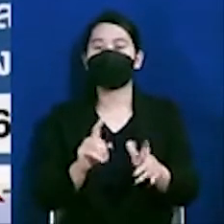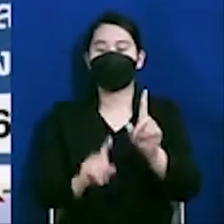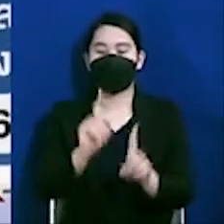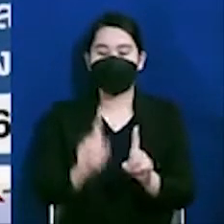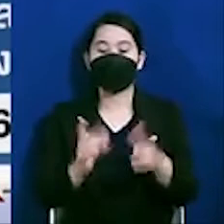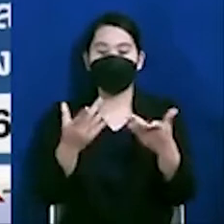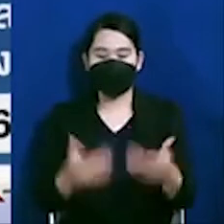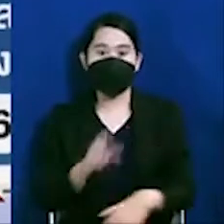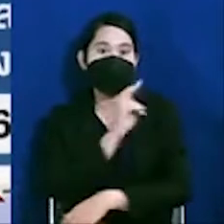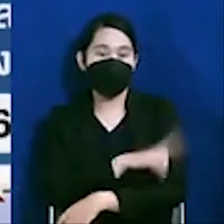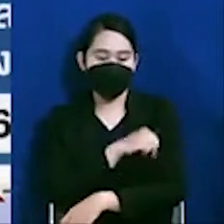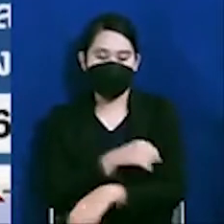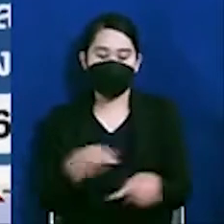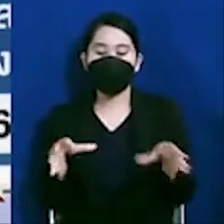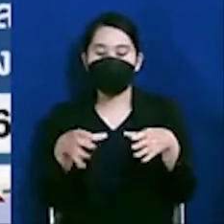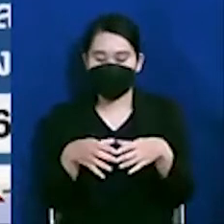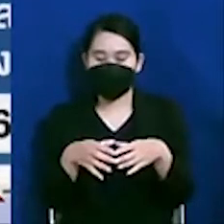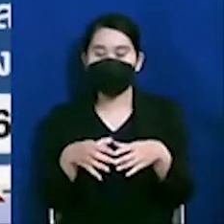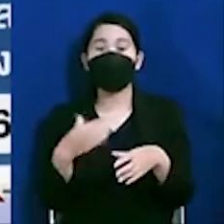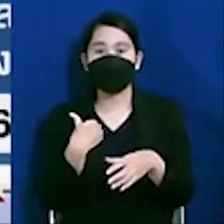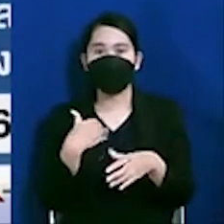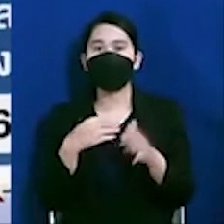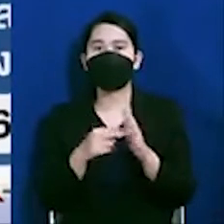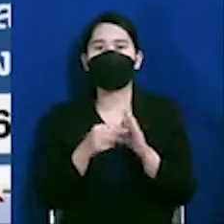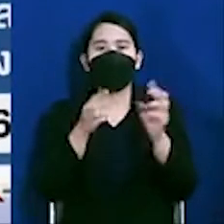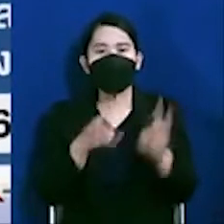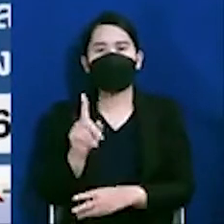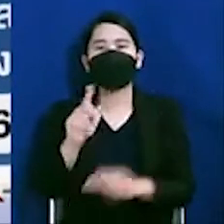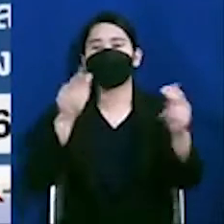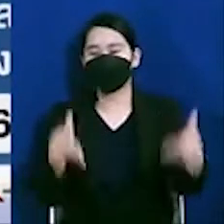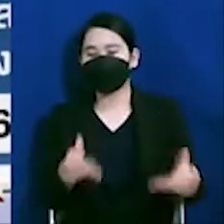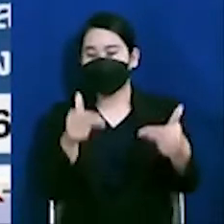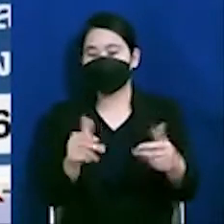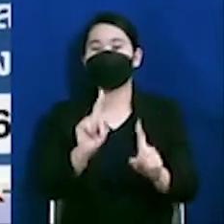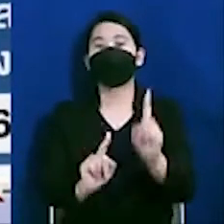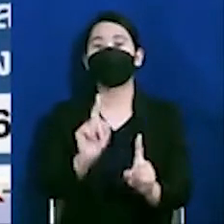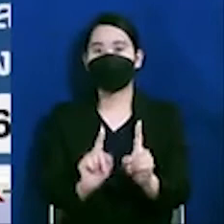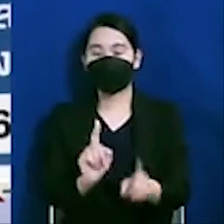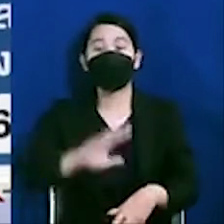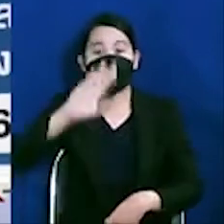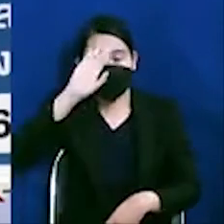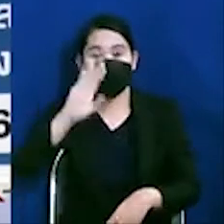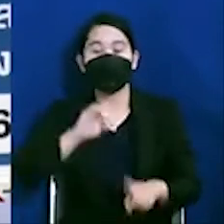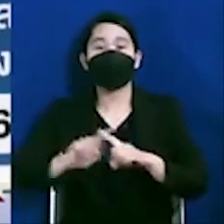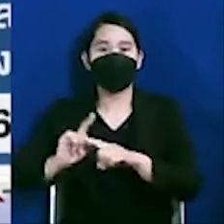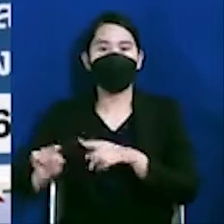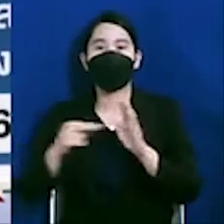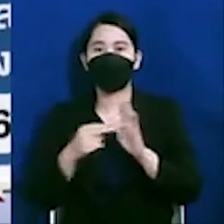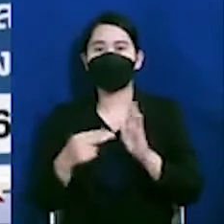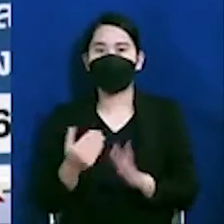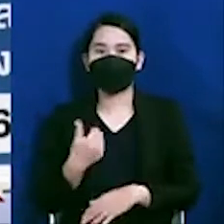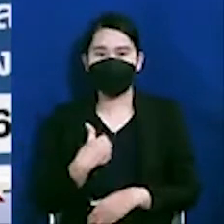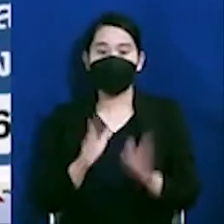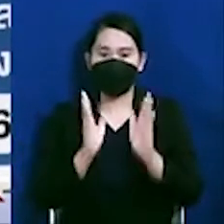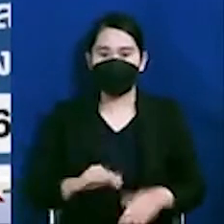ไปเรานะครับอาจจะราโดยใช้วิธีเป็นเทเล Medicineนะครับเพื่อประเมินพระนั้นก็ย้ำอีกครั้งครับผู้ประเมินจริงก็จะมี